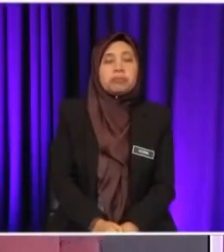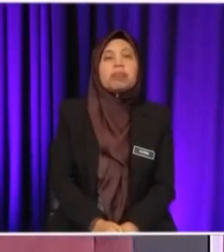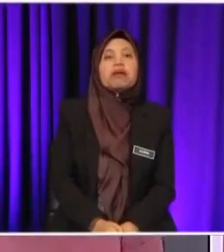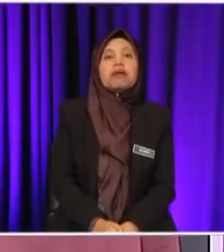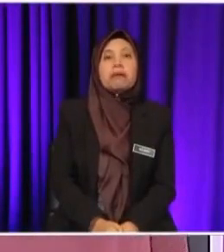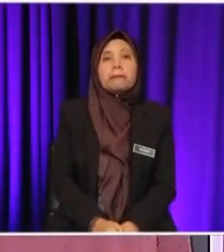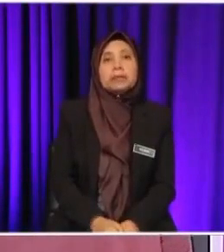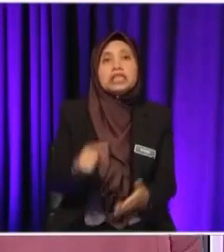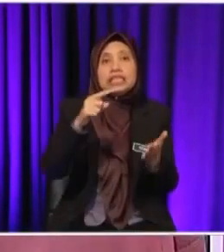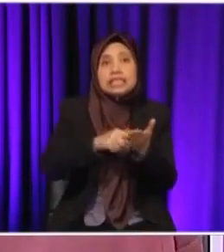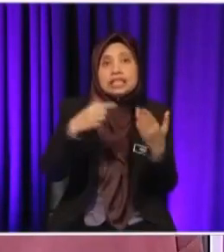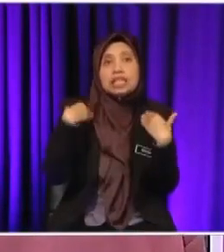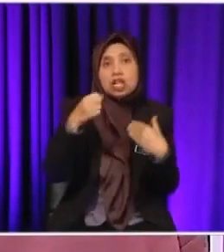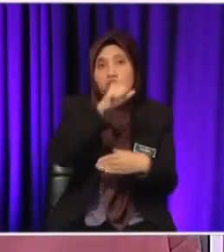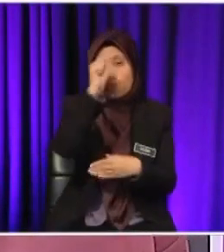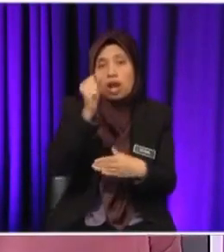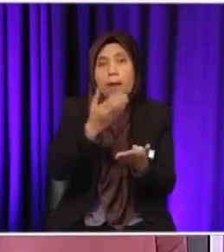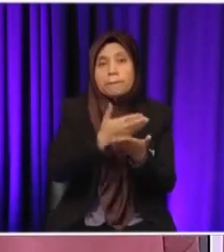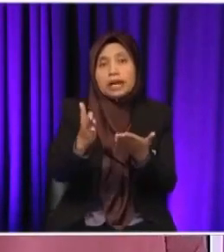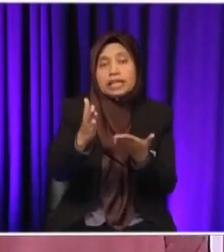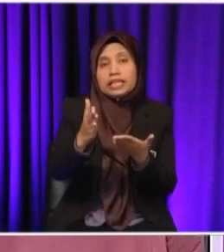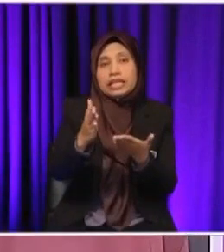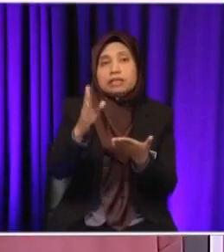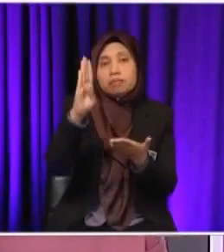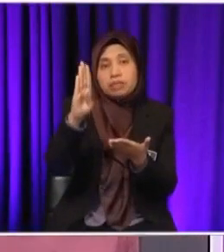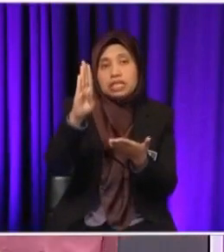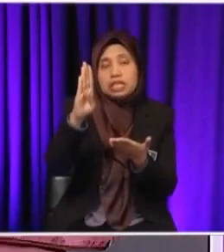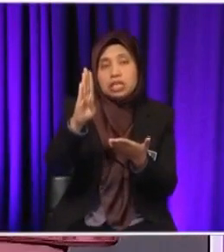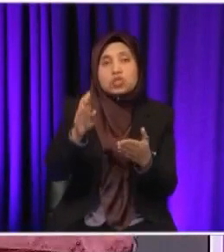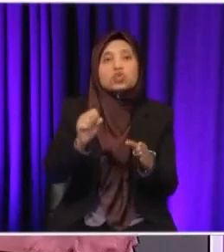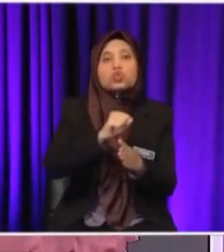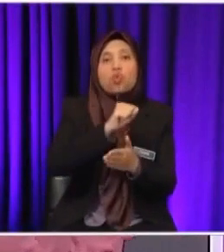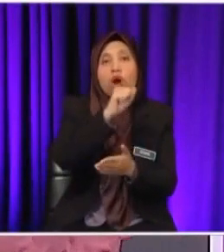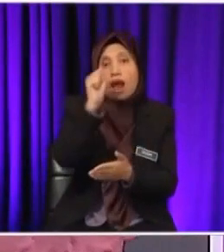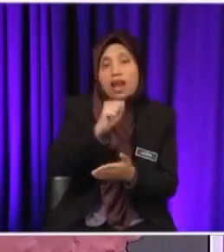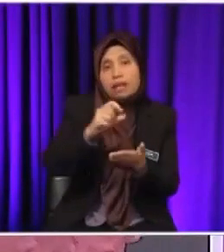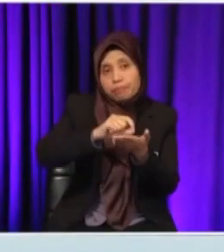Okey, ini adalah soalan bahagian B, soalan esei saja membawa kepada 12 markah.